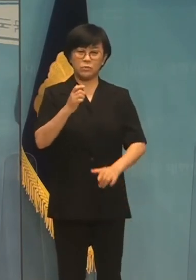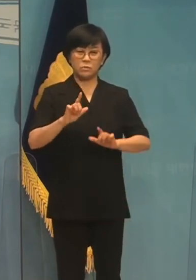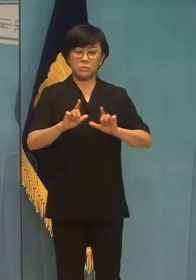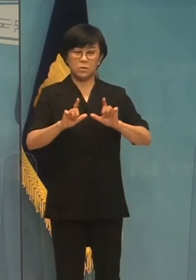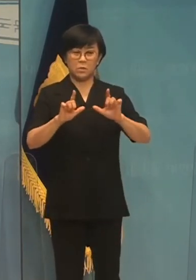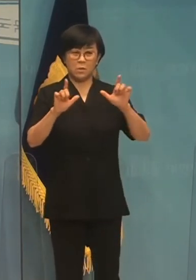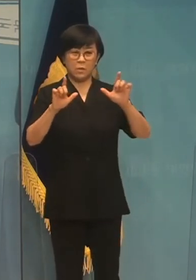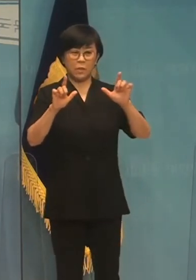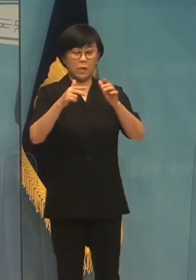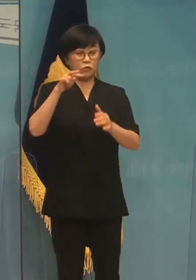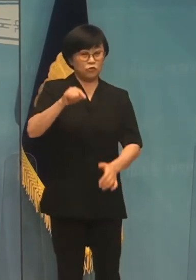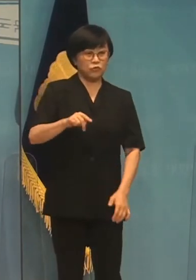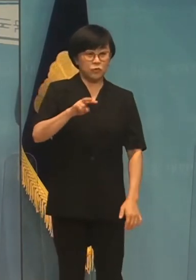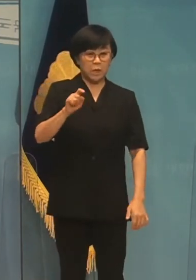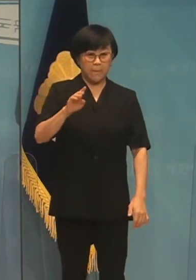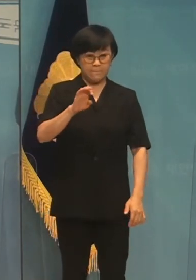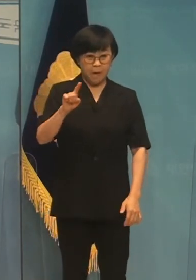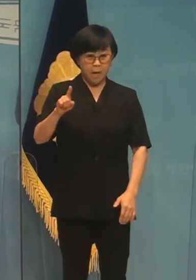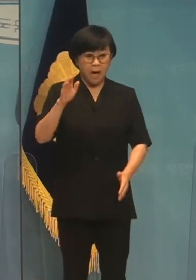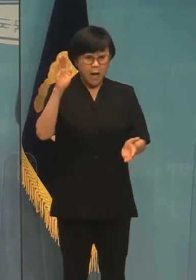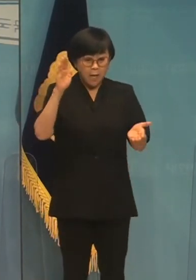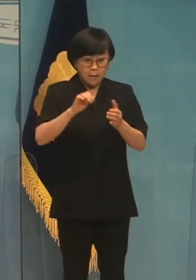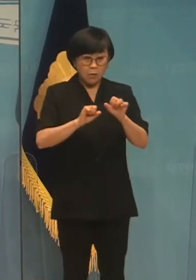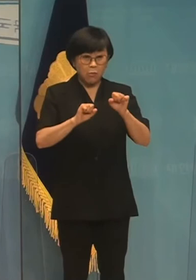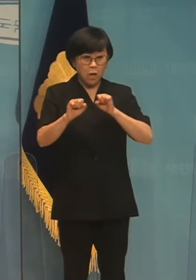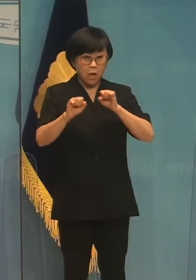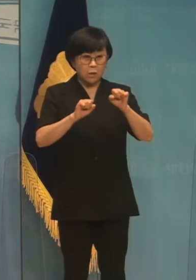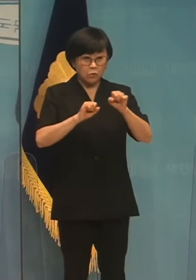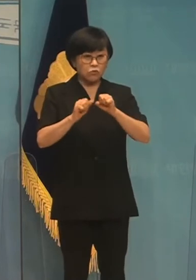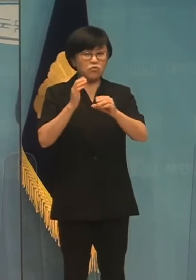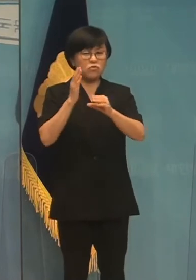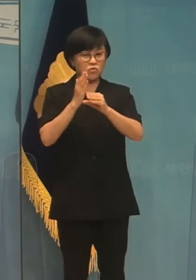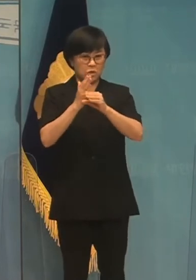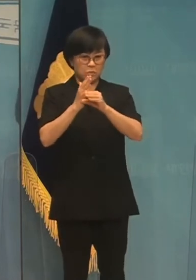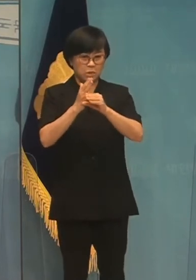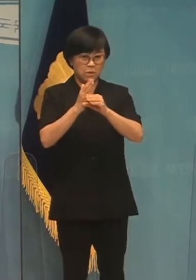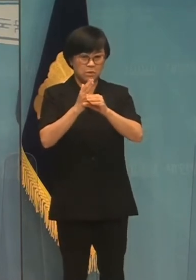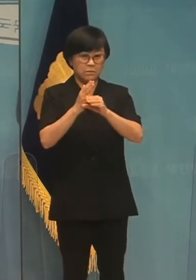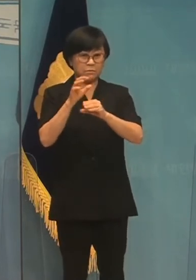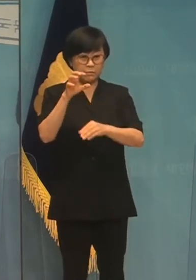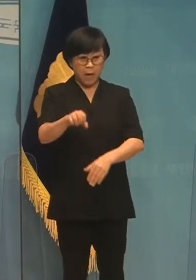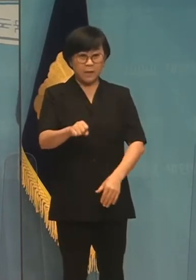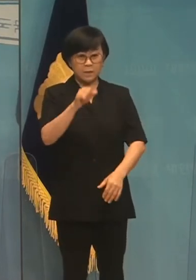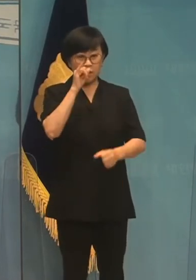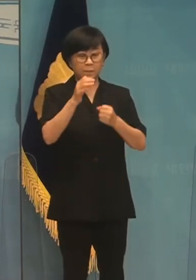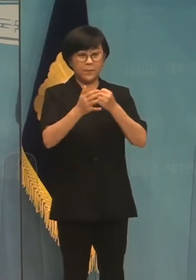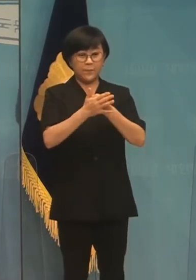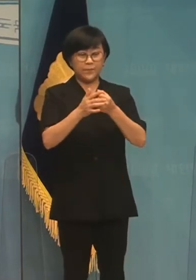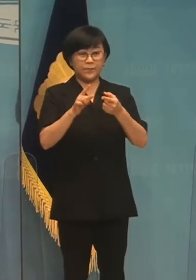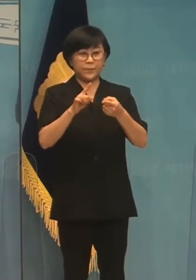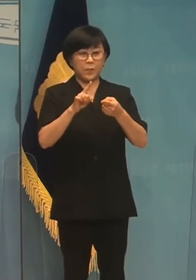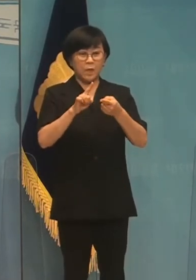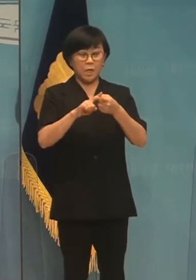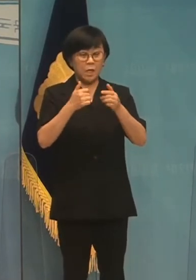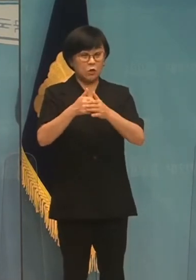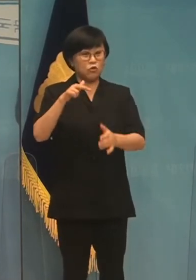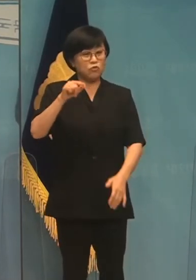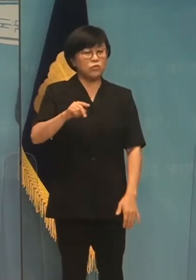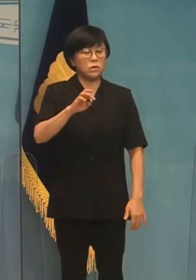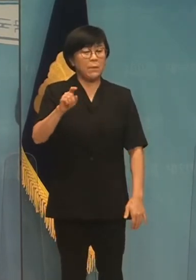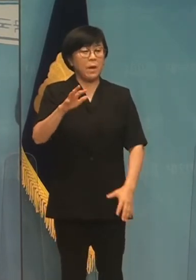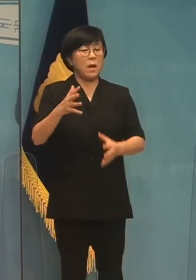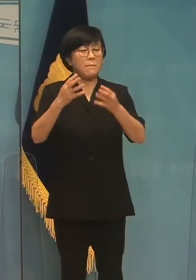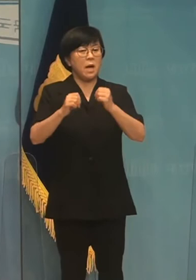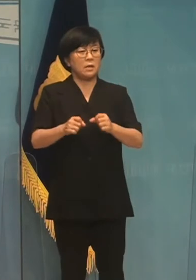1990년대에는 수사파가 학생운동의 주류가 됩니다. 친북 노선의 수사파가 대세를